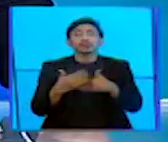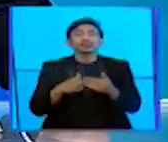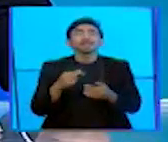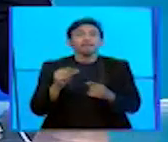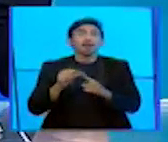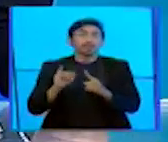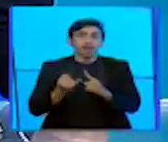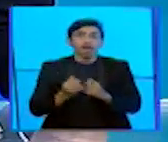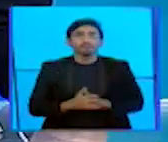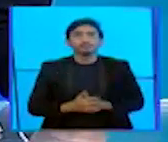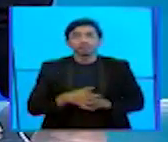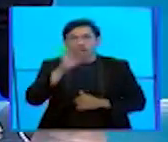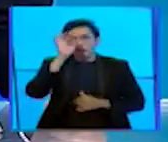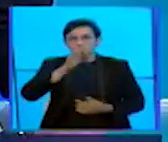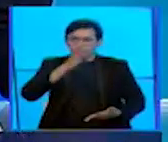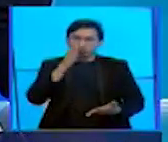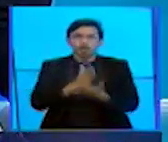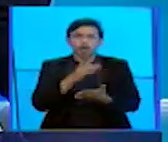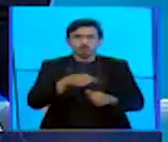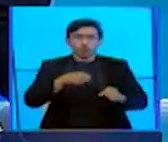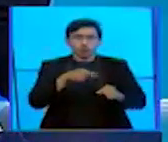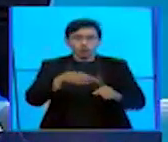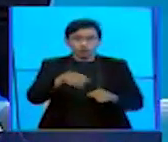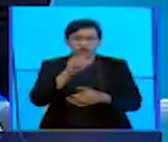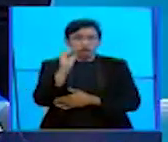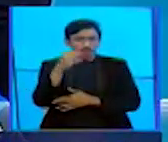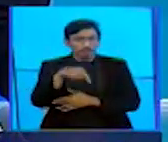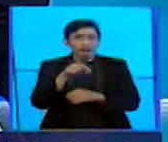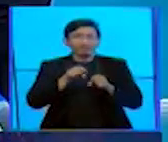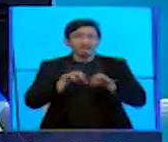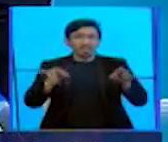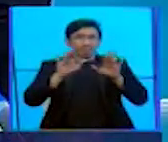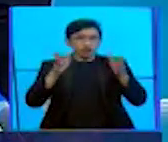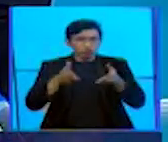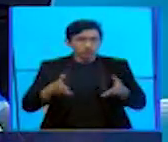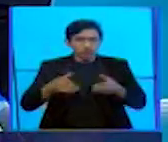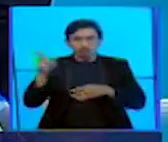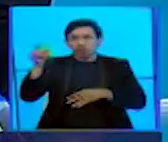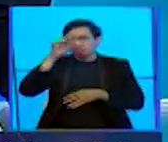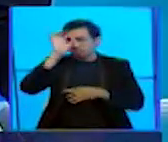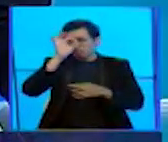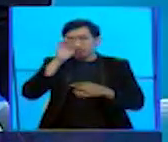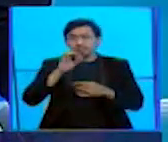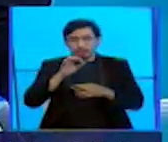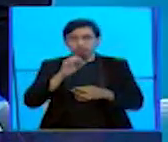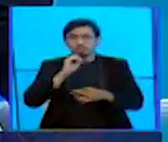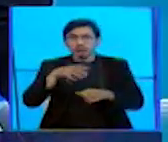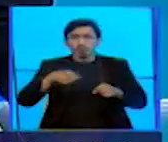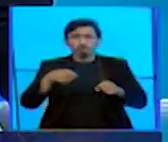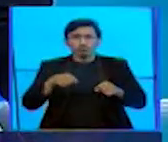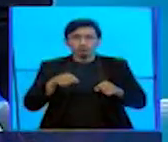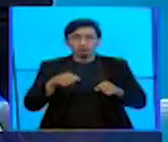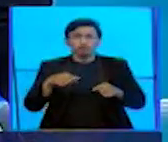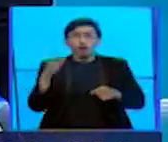Polisi menindak tegas pengendara motor sport di ibu kota yang viral di media sosial. Oleh petugas, pemotor ugal-ugalan ini